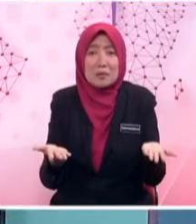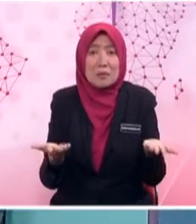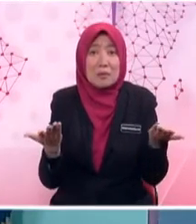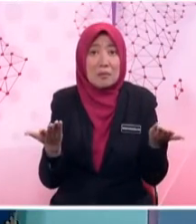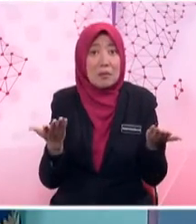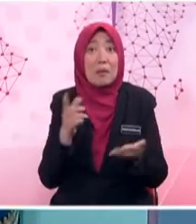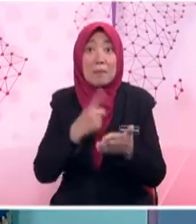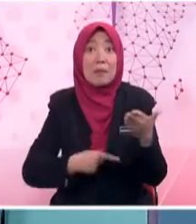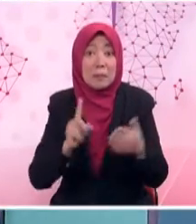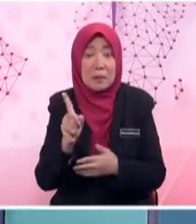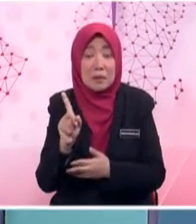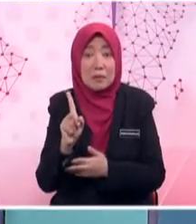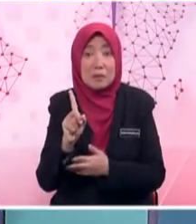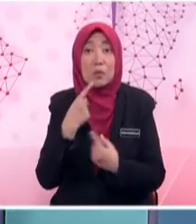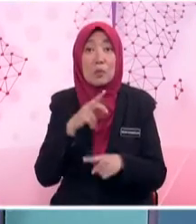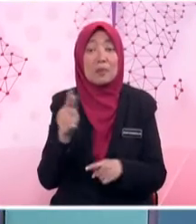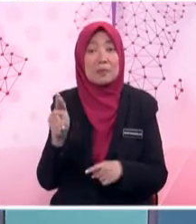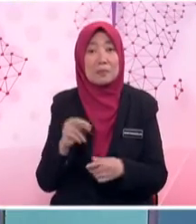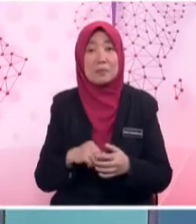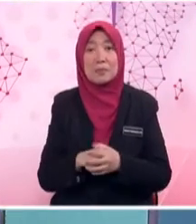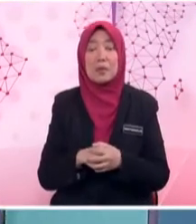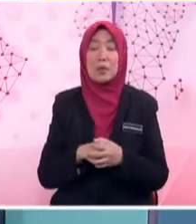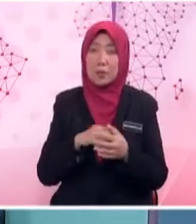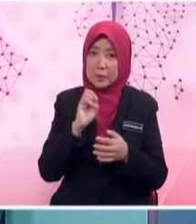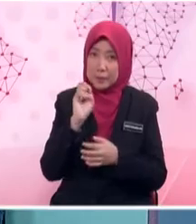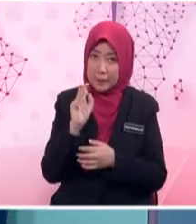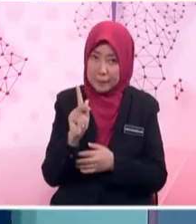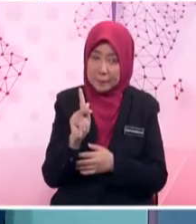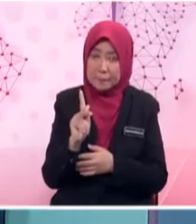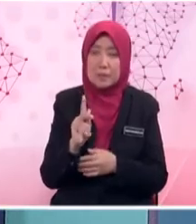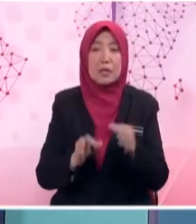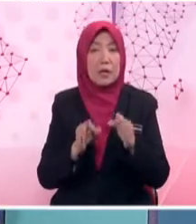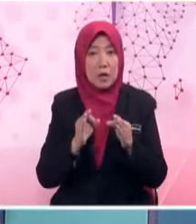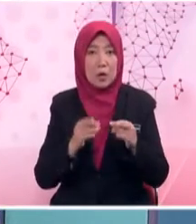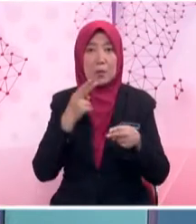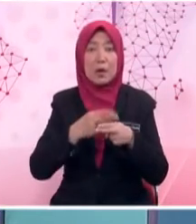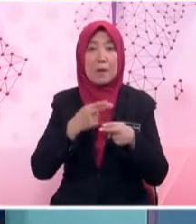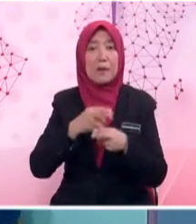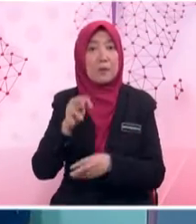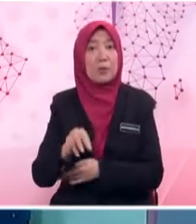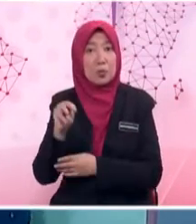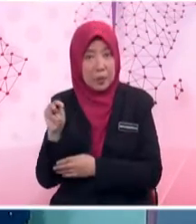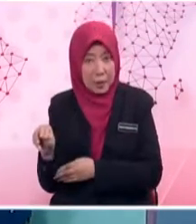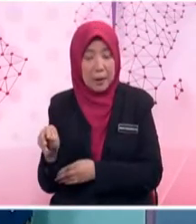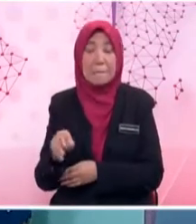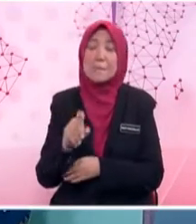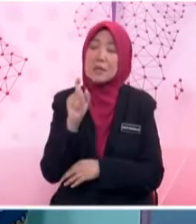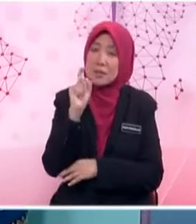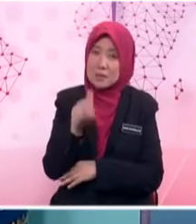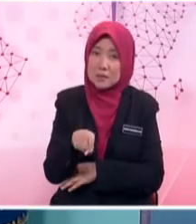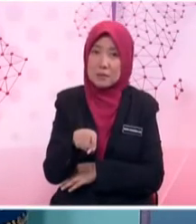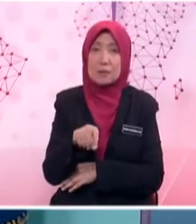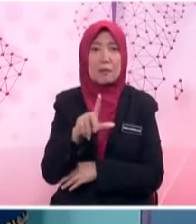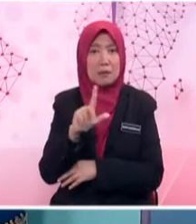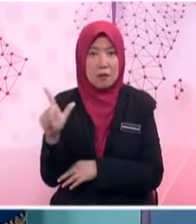ada satu lagi clue. Di sini bila nama murid memang mesti huruf besar. Okey. Apa dari, lagi huruf besar yang